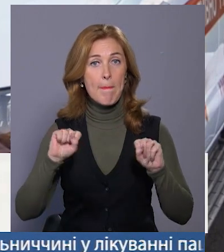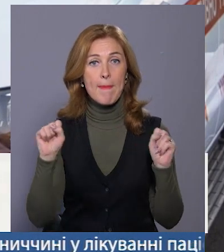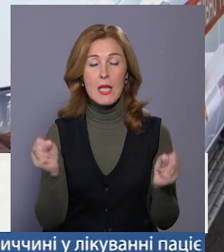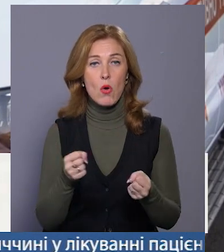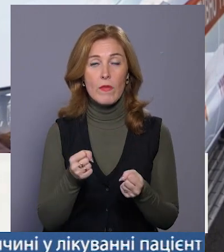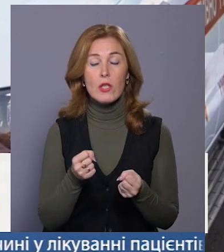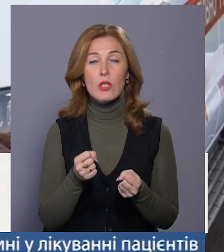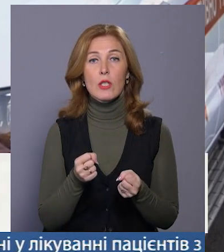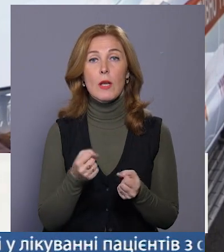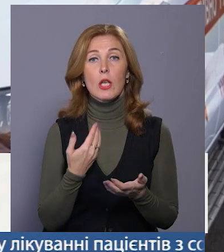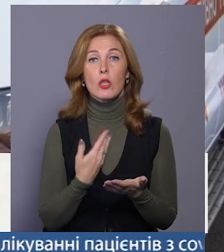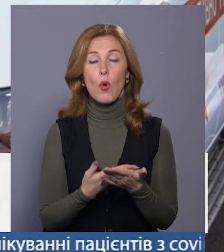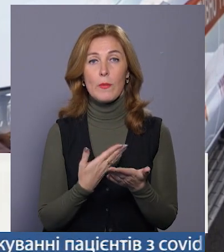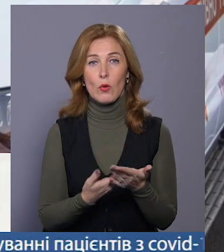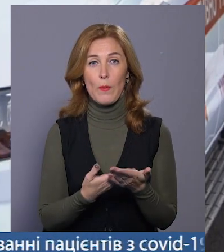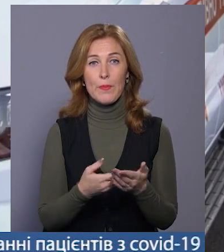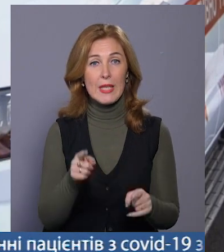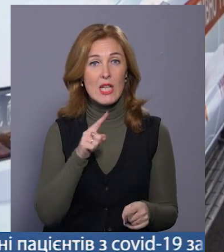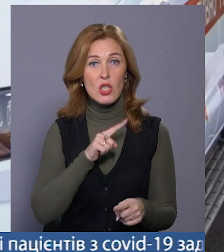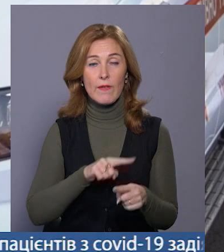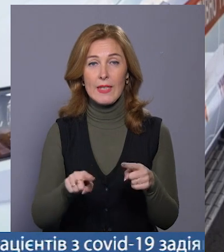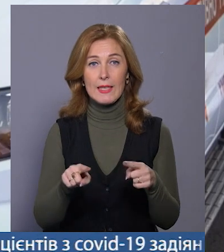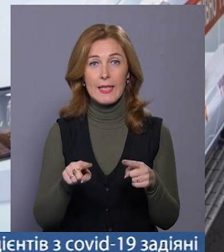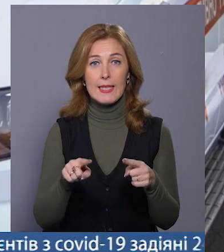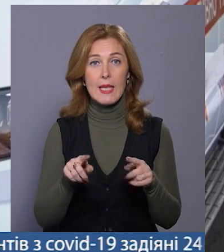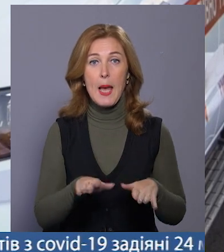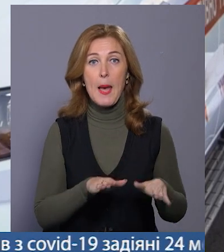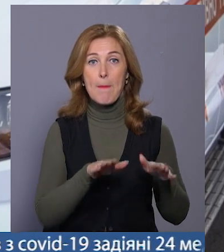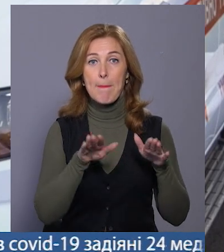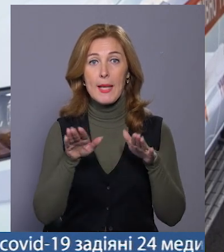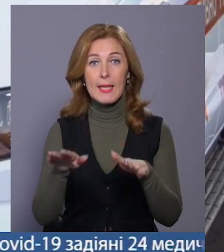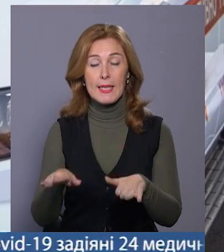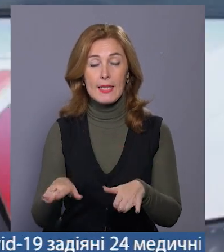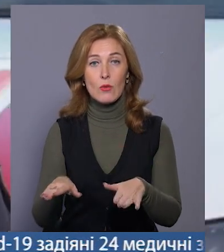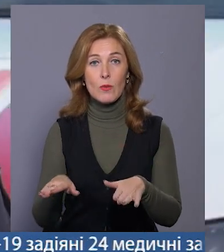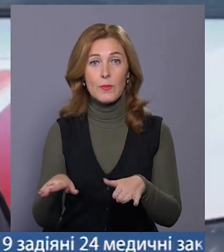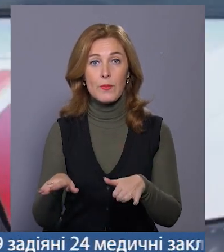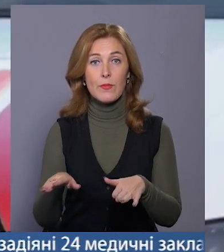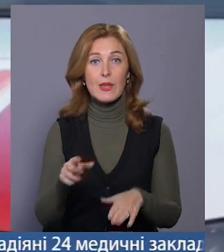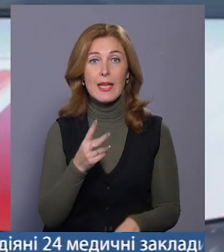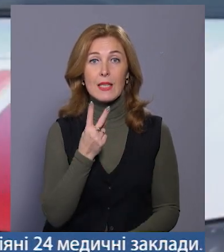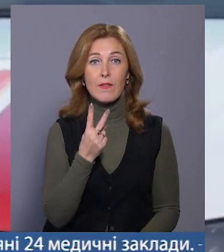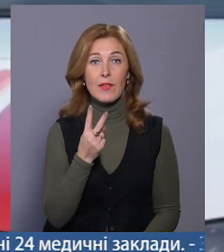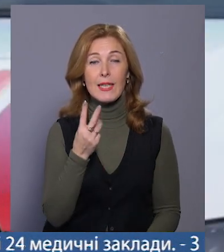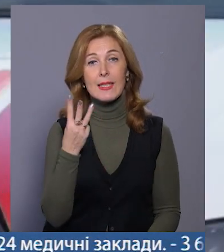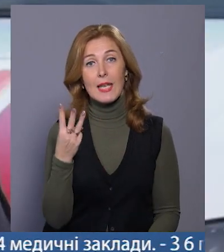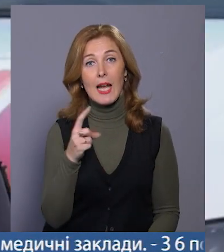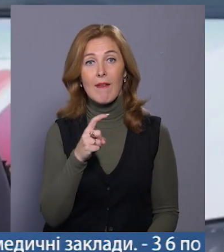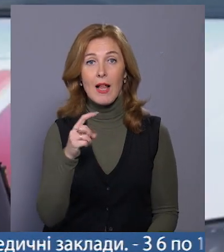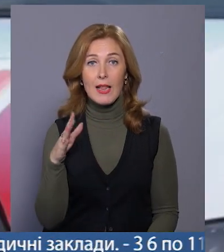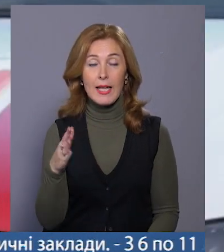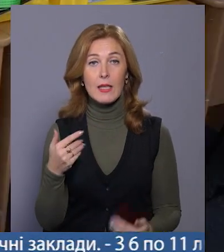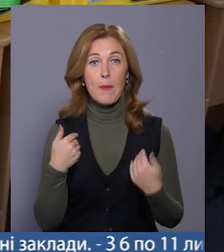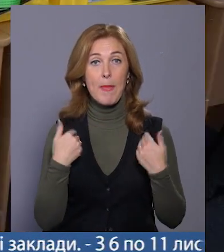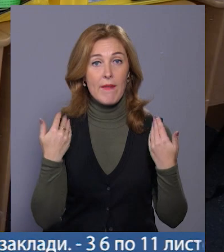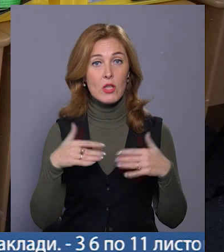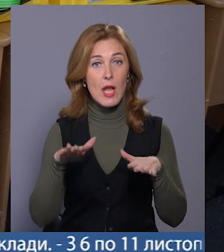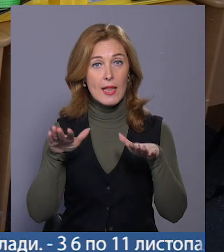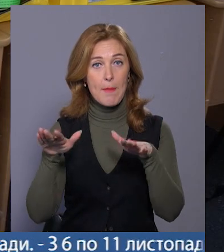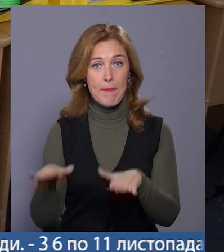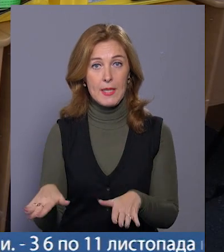маневреніший, тобто швидкість приїзду на місце події. 2, максимум 3 хвилини, ми вже на місці.